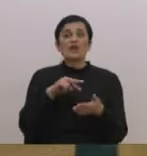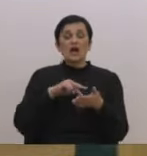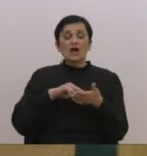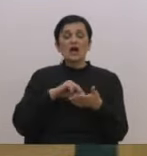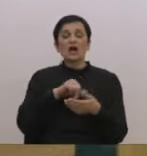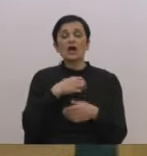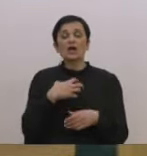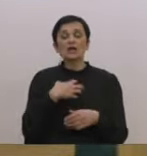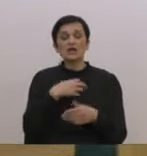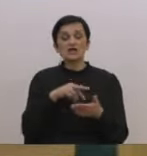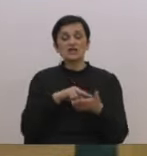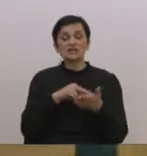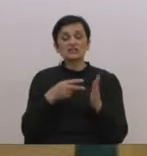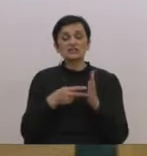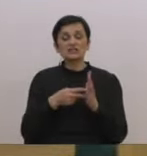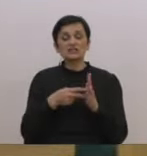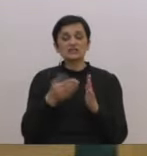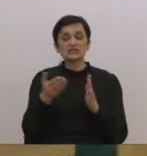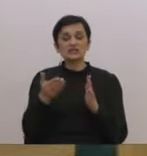და კიდევ ერთხელ გაიმეორა